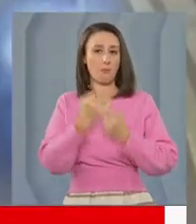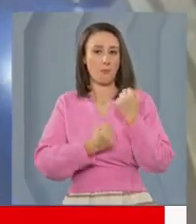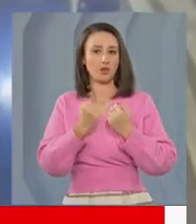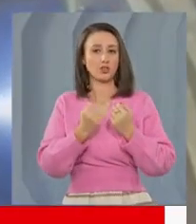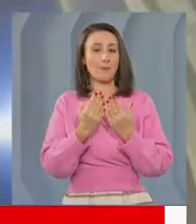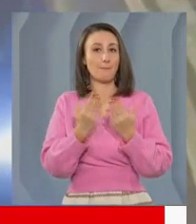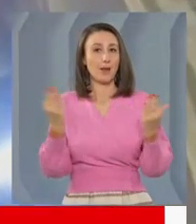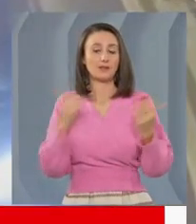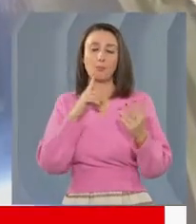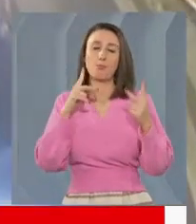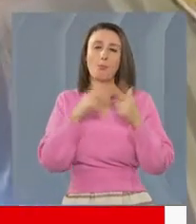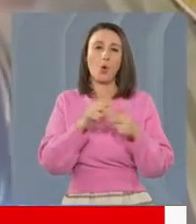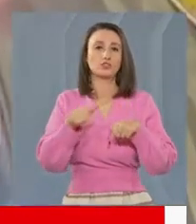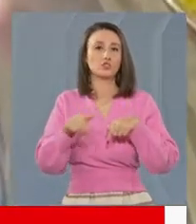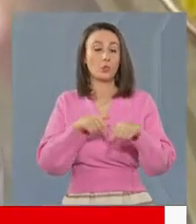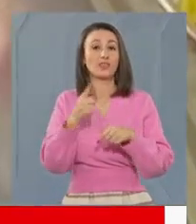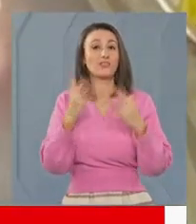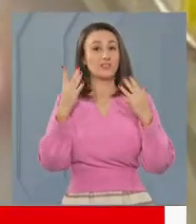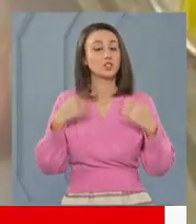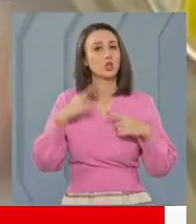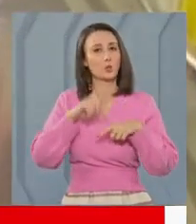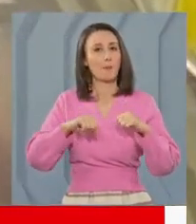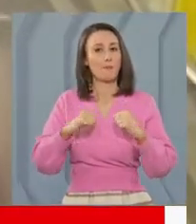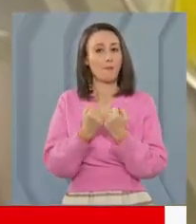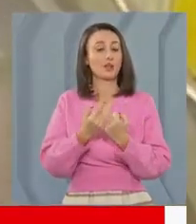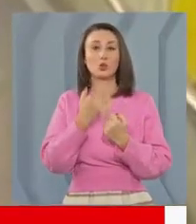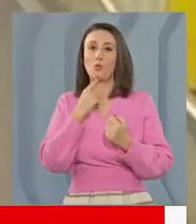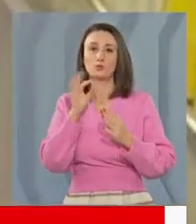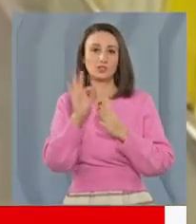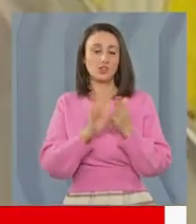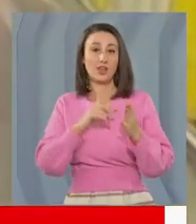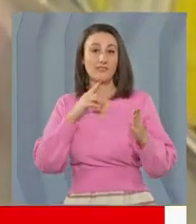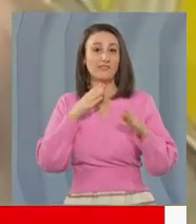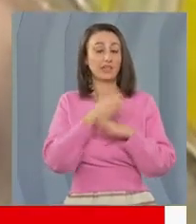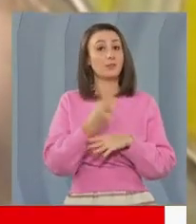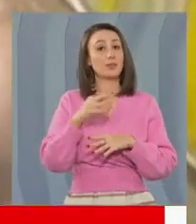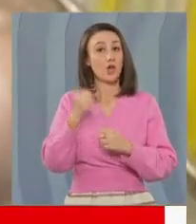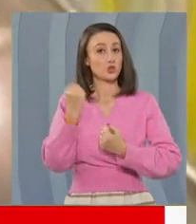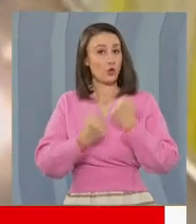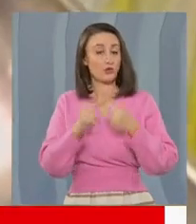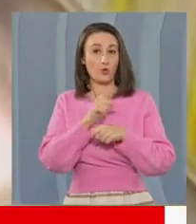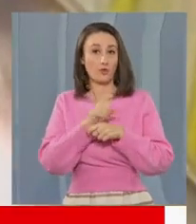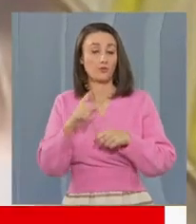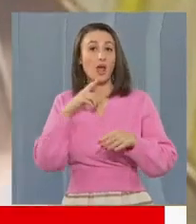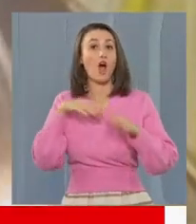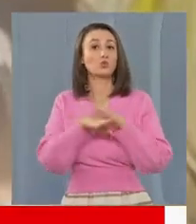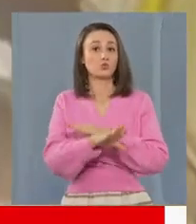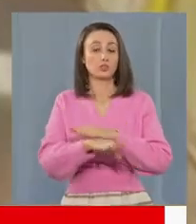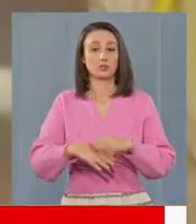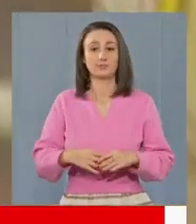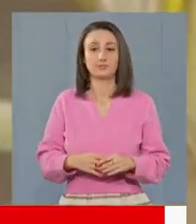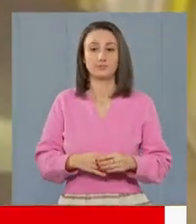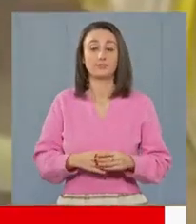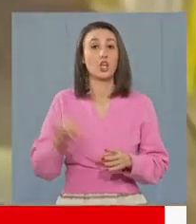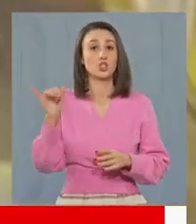de perete, blocând circulația. Din fericire, în urma impactului nu au fost înregistrate victime, însă șoferul vinovat a fugit de la fața